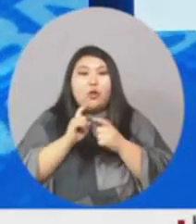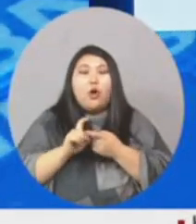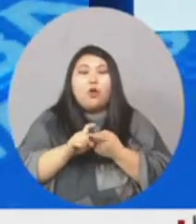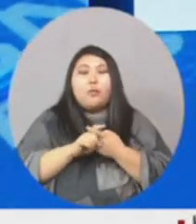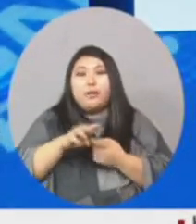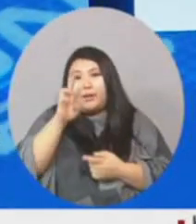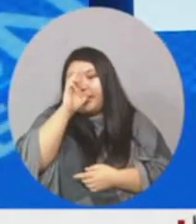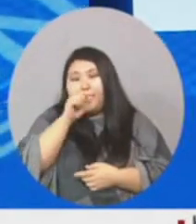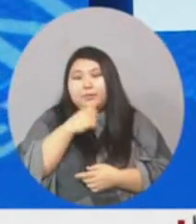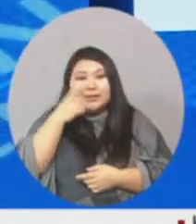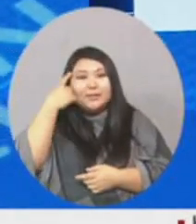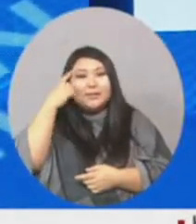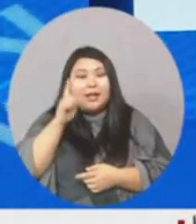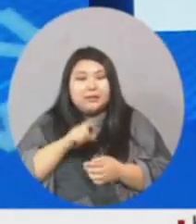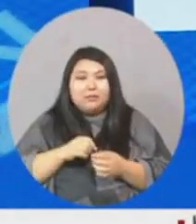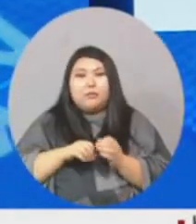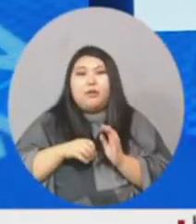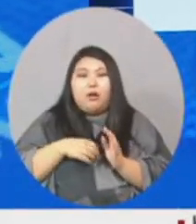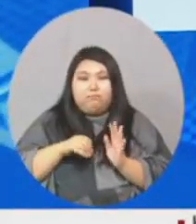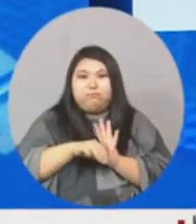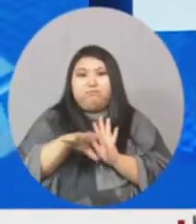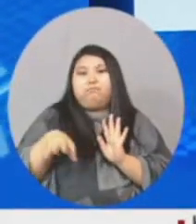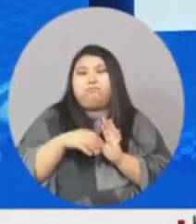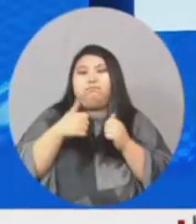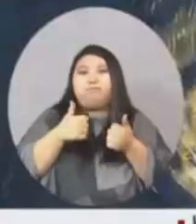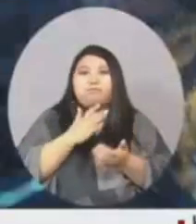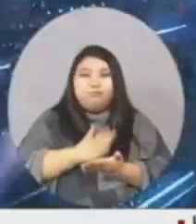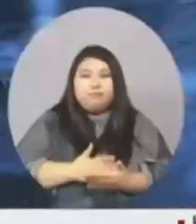холбооны яамнаас санаачлан нэвтрүүлсэн байна.